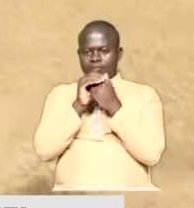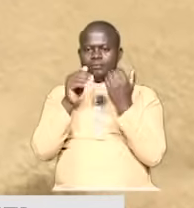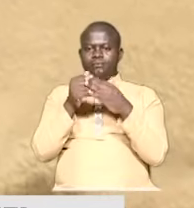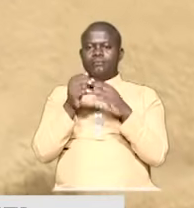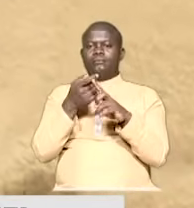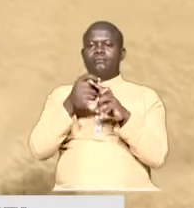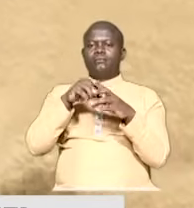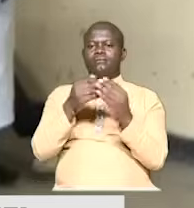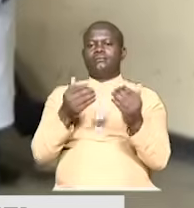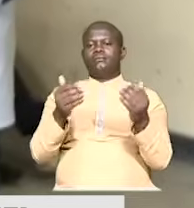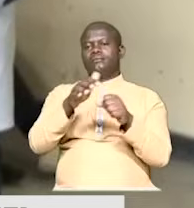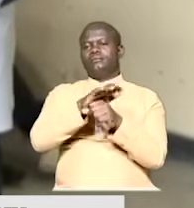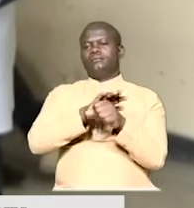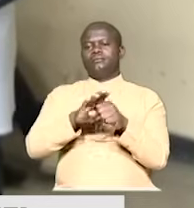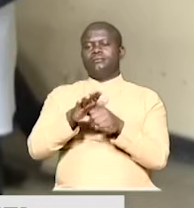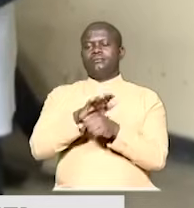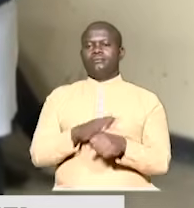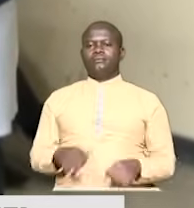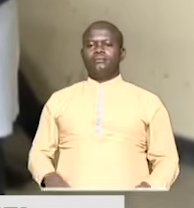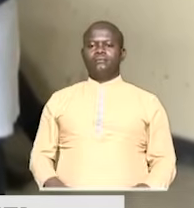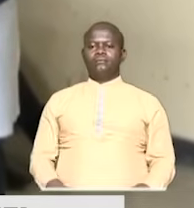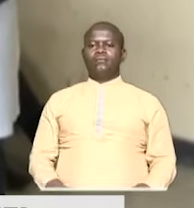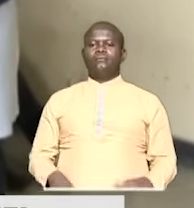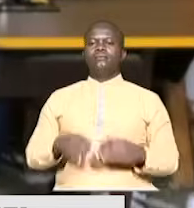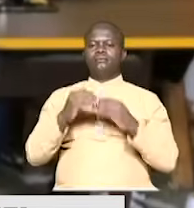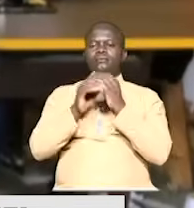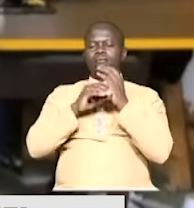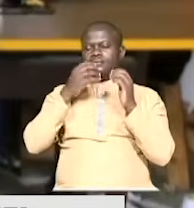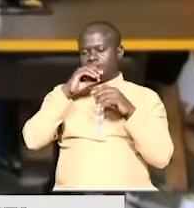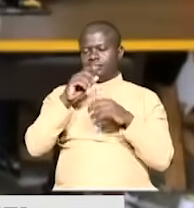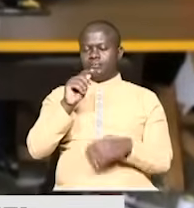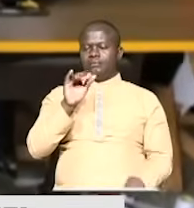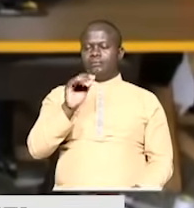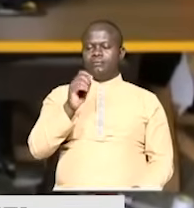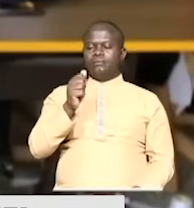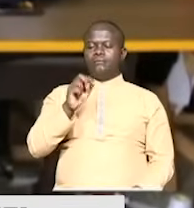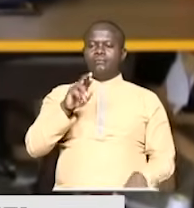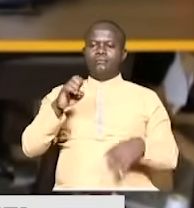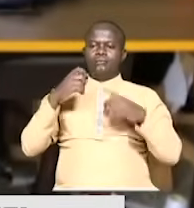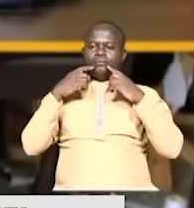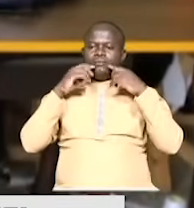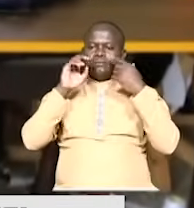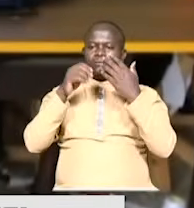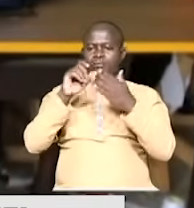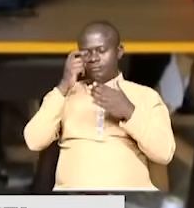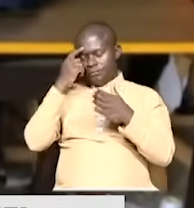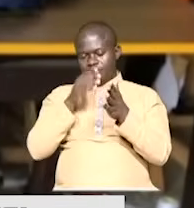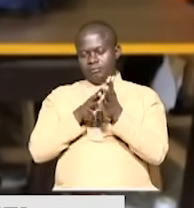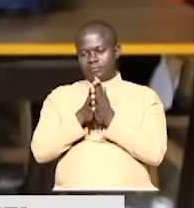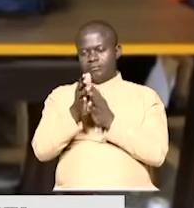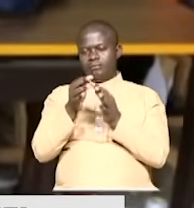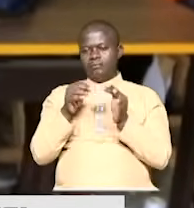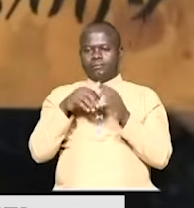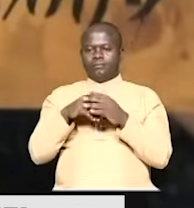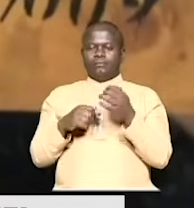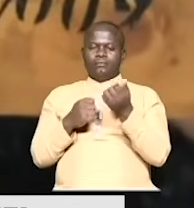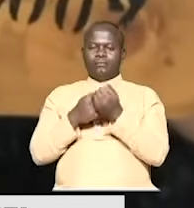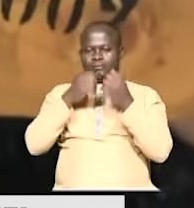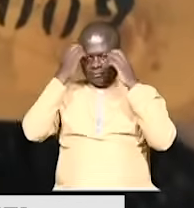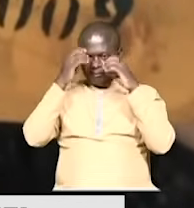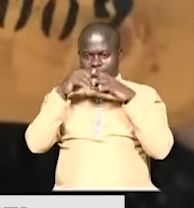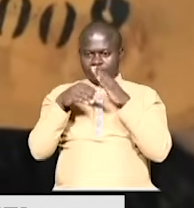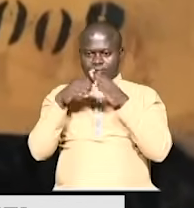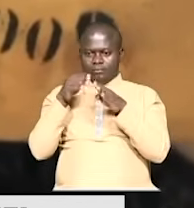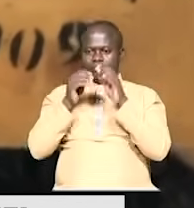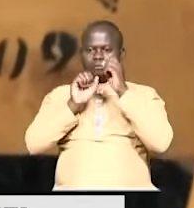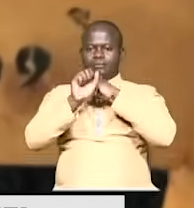havamo umwana wuzuye. Umuyobozi w'akarere ka Muhanga Kayitare Jacqueline wavuga ko leta ikomeje gushora ingengo y'imari mu gushyigikira uburezi, haba mu kubaka